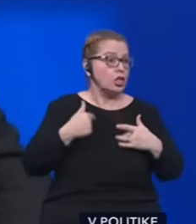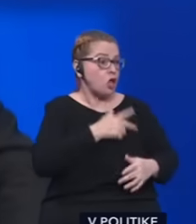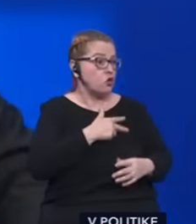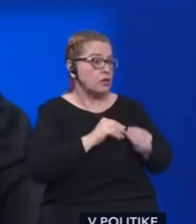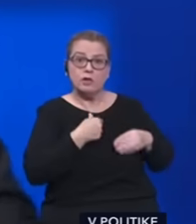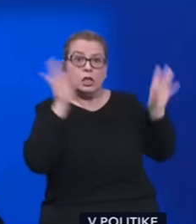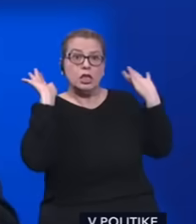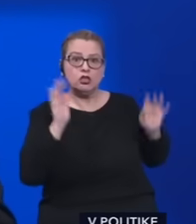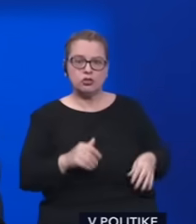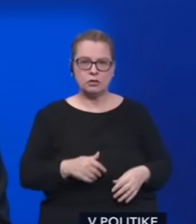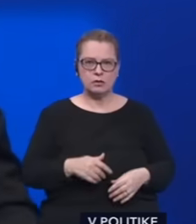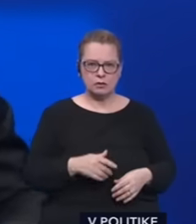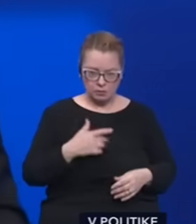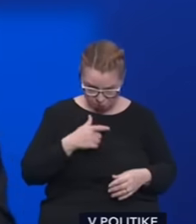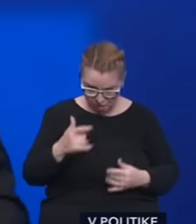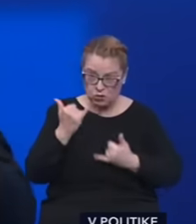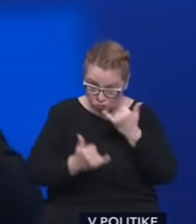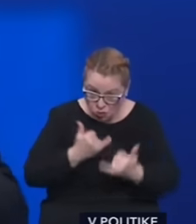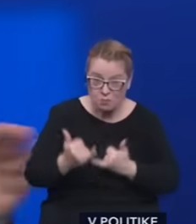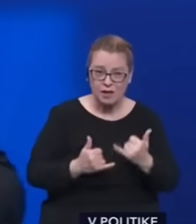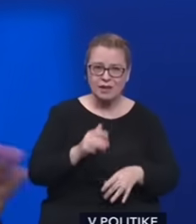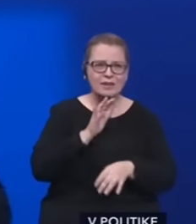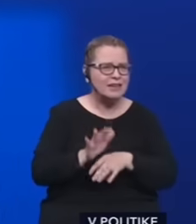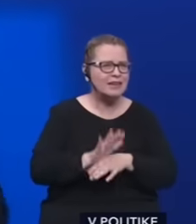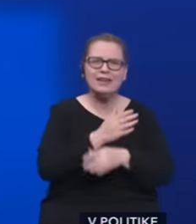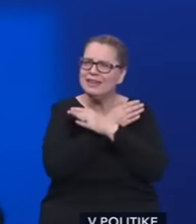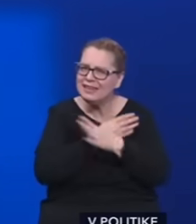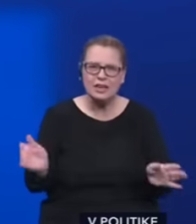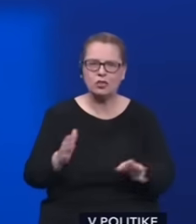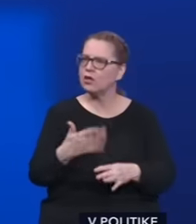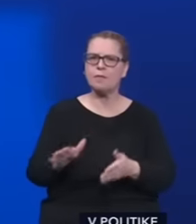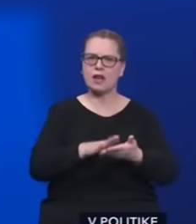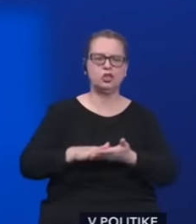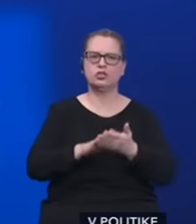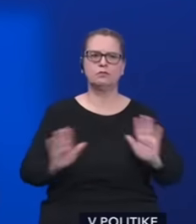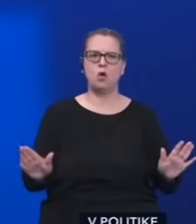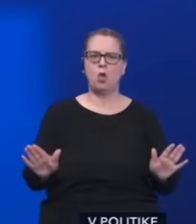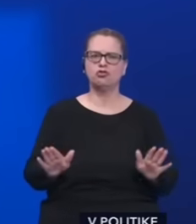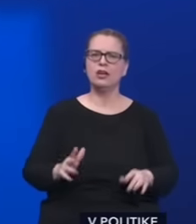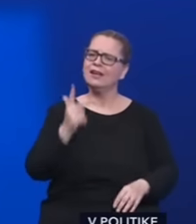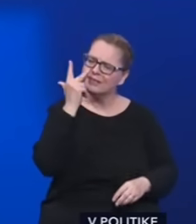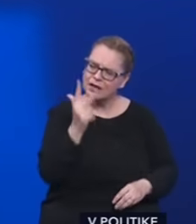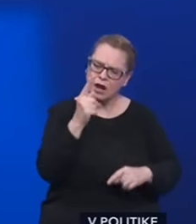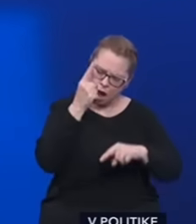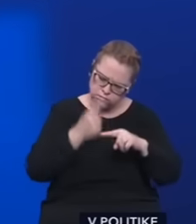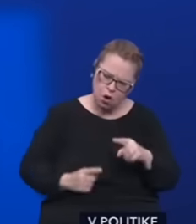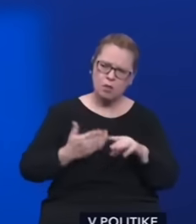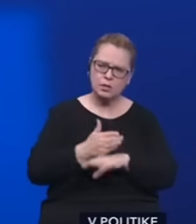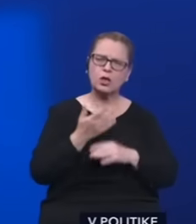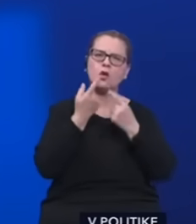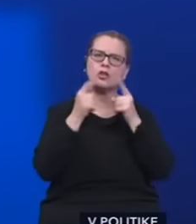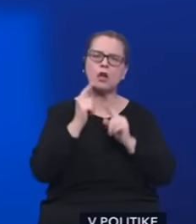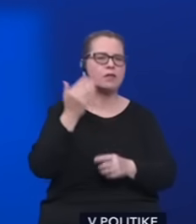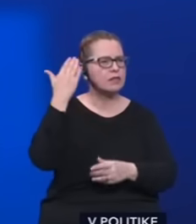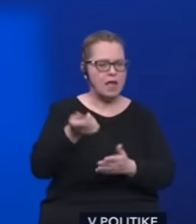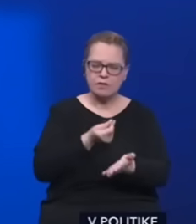vecami. Ešte raz vám to mám zopakovať. Nikto tu nemal z ničím nič spoločné. 3,5 milióna Slovákov nedokáže